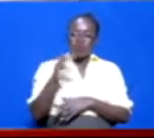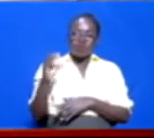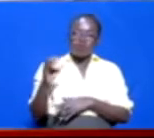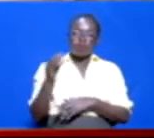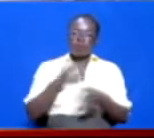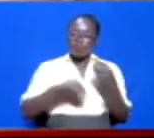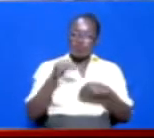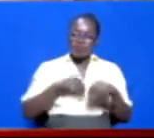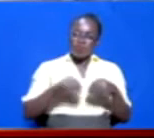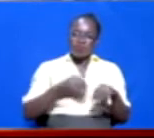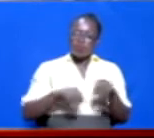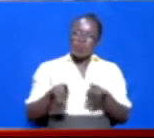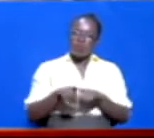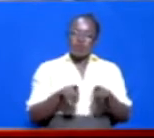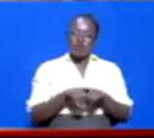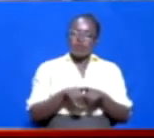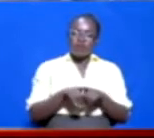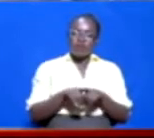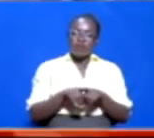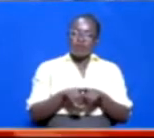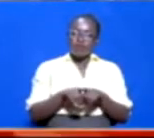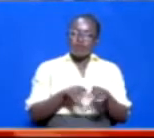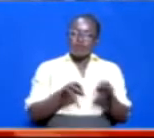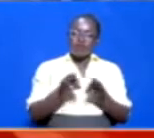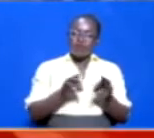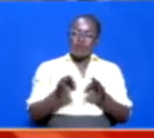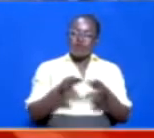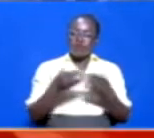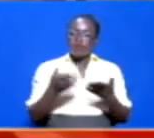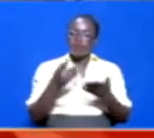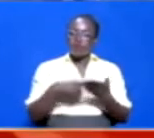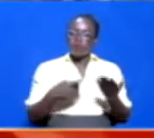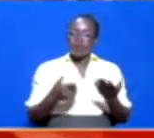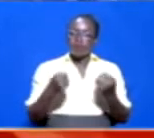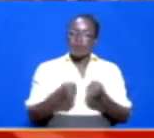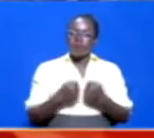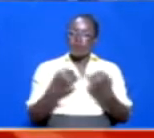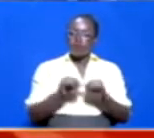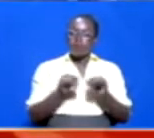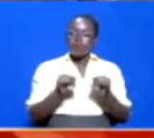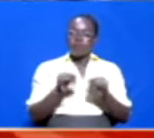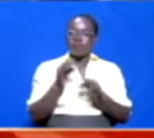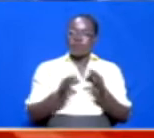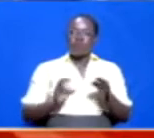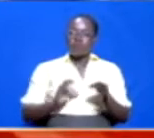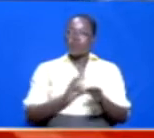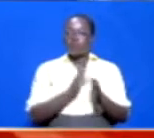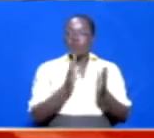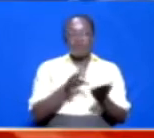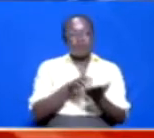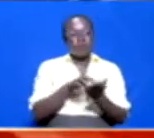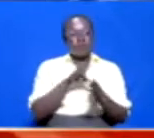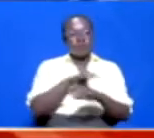ufisadi, na vile vile anaelezwa tu kuhusiana na yale mambo ambayo atatekeleza ikiwa atapata ile nafasi ya kuwa kamishna, na ni vipi ambavyo